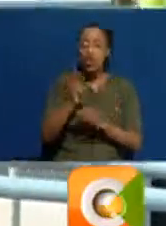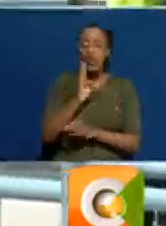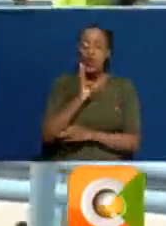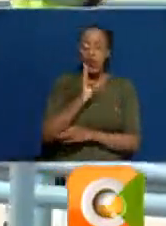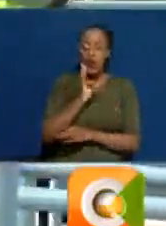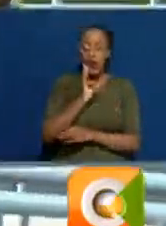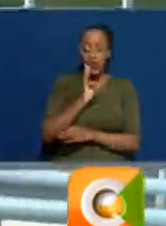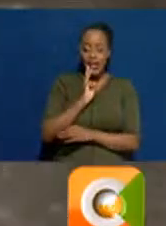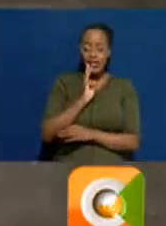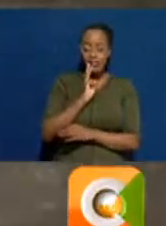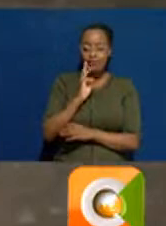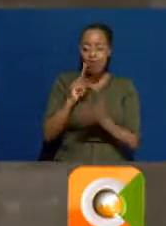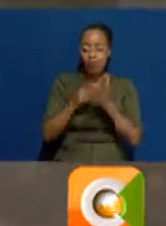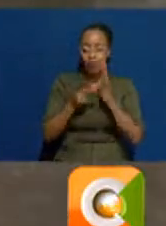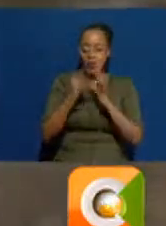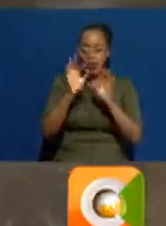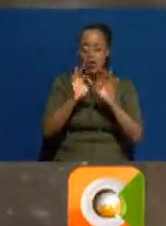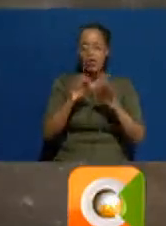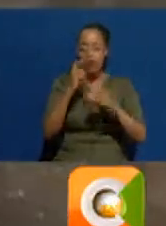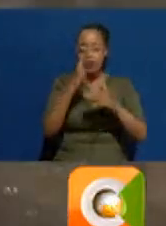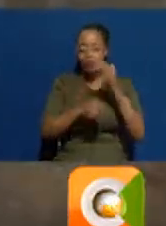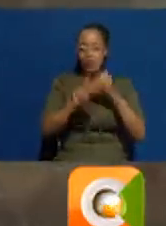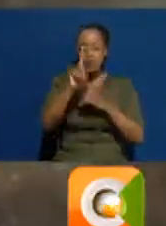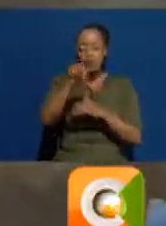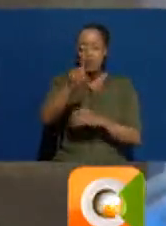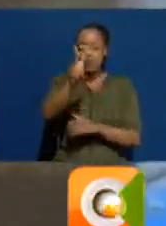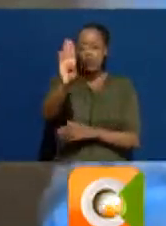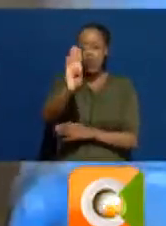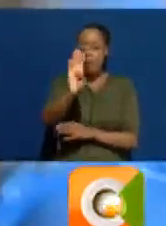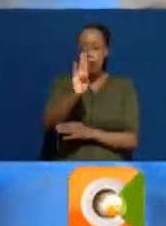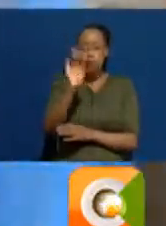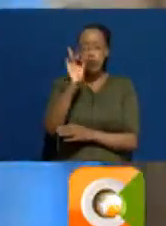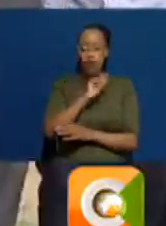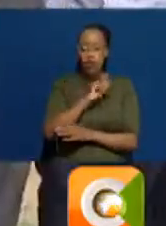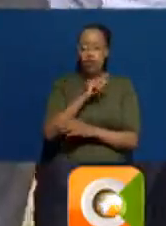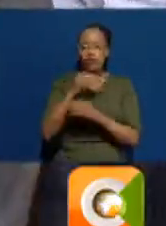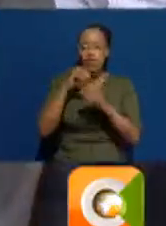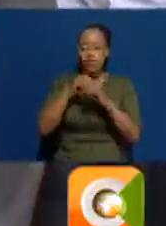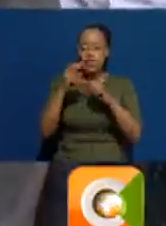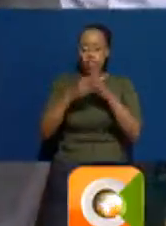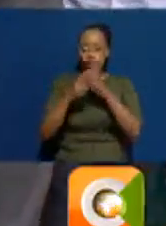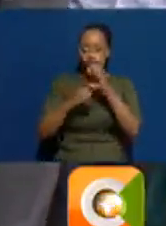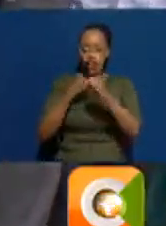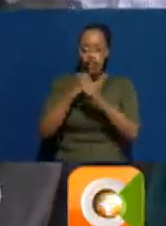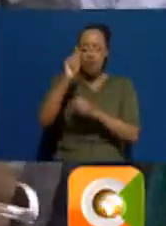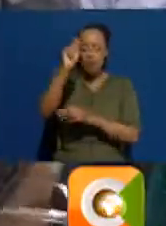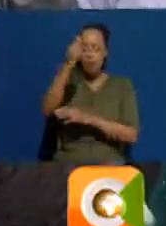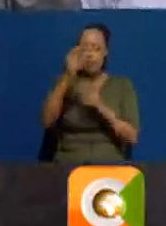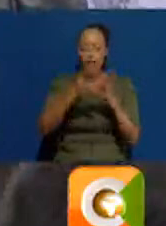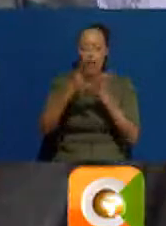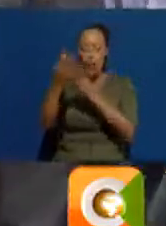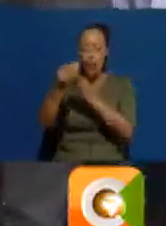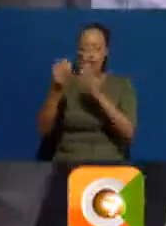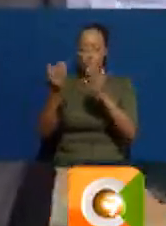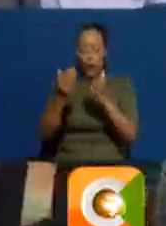Kimugu, ambao umegharimu shilingi bilioni 1.2 kukamilishwa ndani ya miaka 7, rais